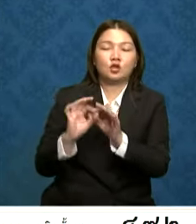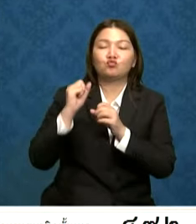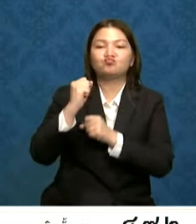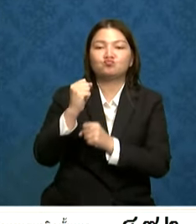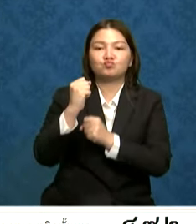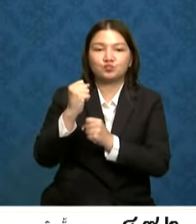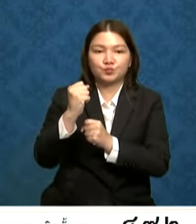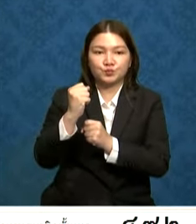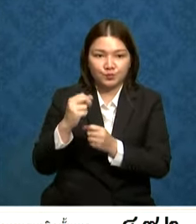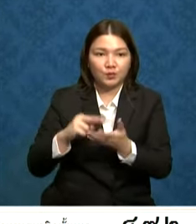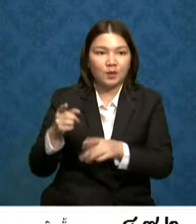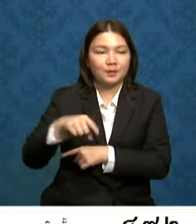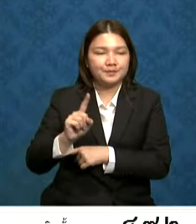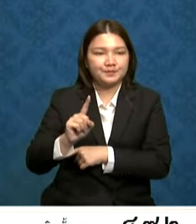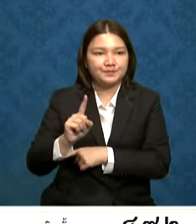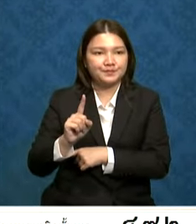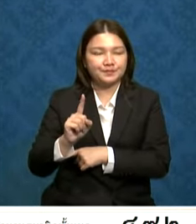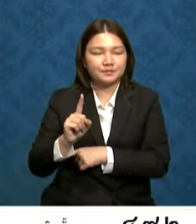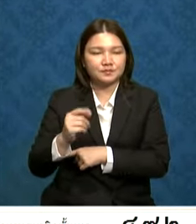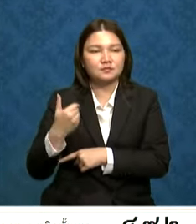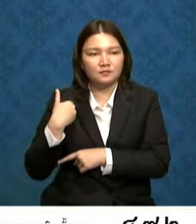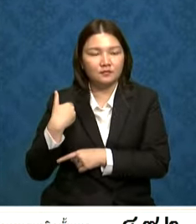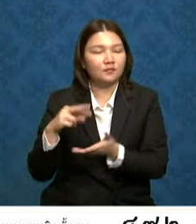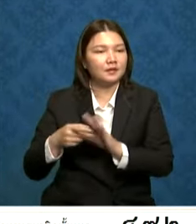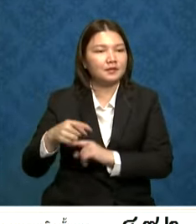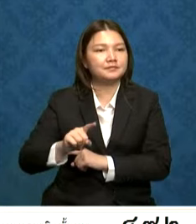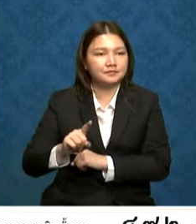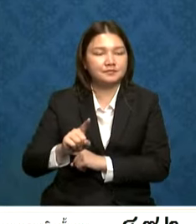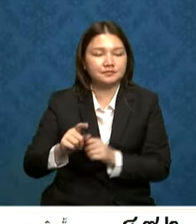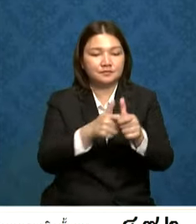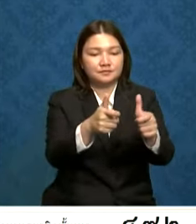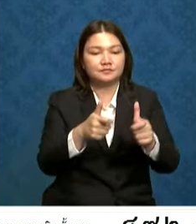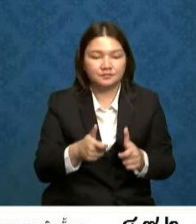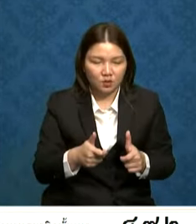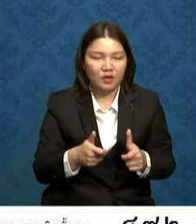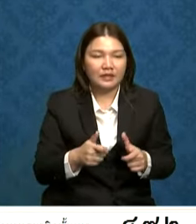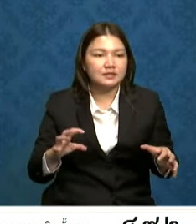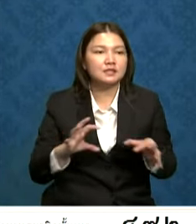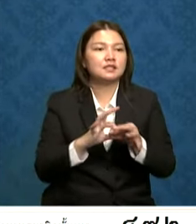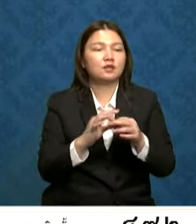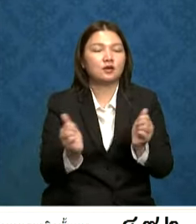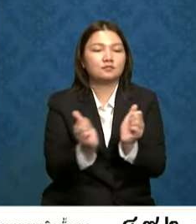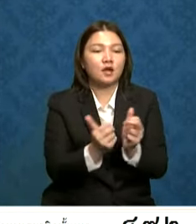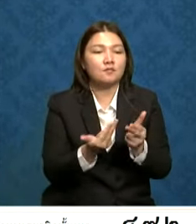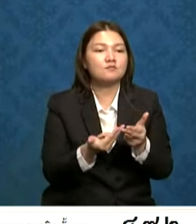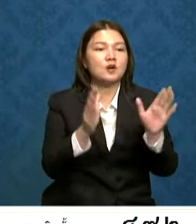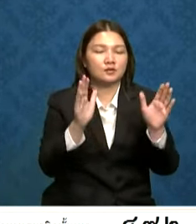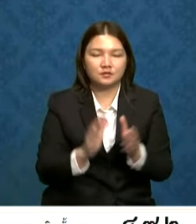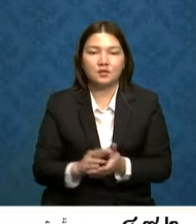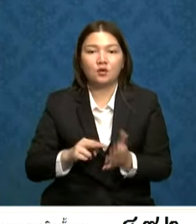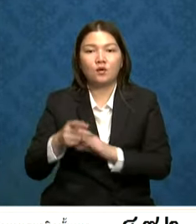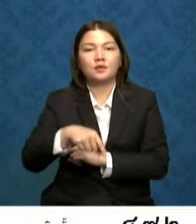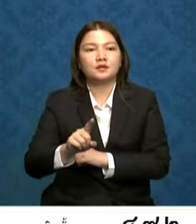ชุมนุมบทความและข้อเสนอที่เกี่ยวข้องกับการนิรโทษกรรมข้อเรียกร้องหรือข้อคัด